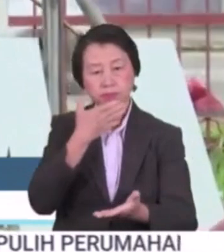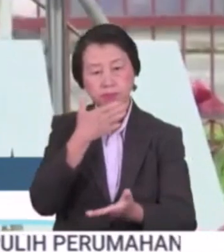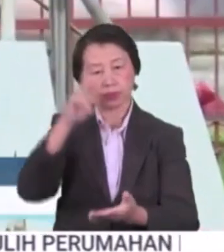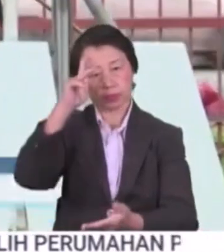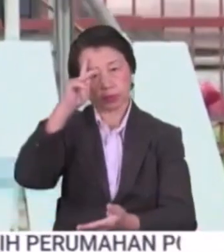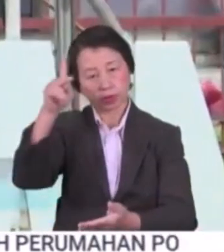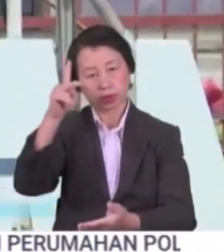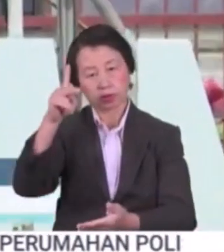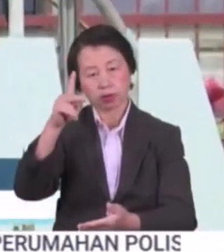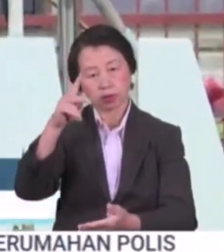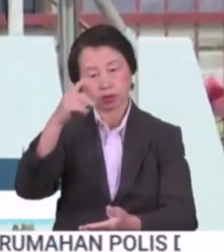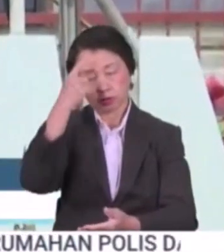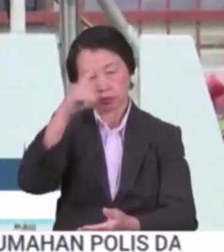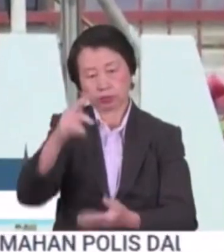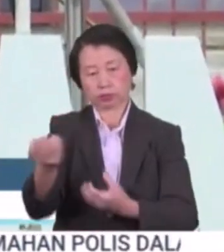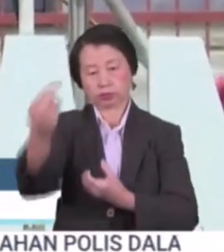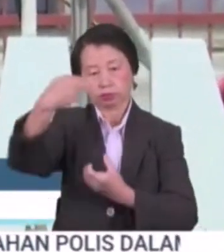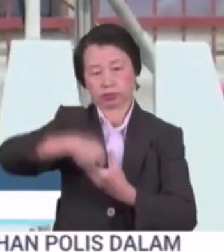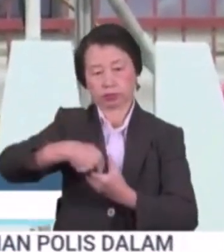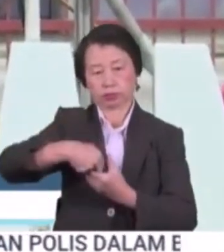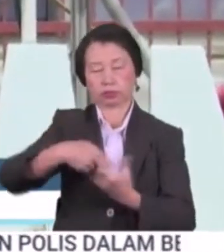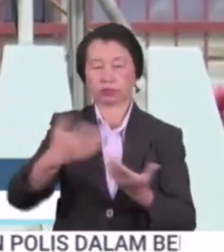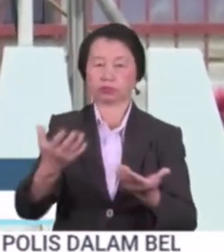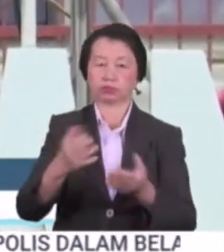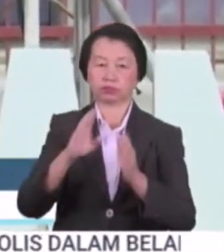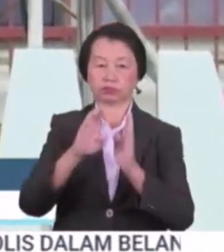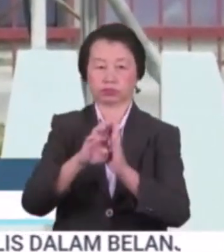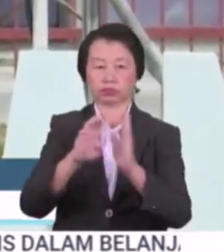negeri Kelantan ini. Antaranya ialah